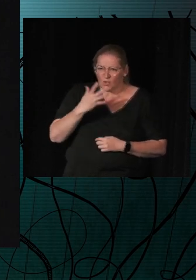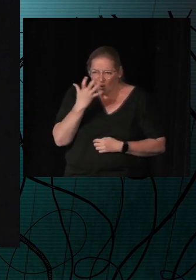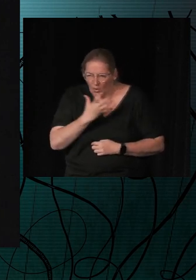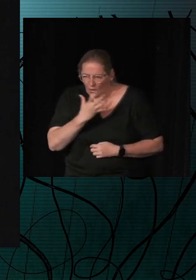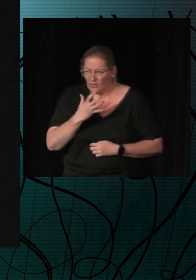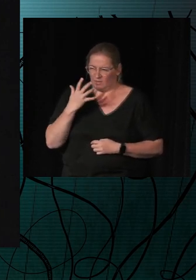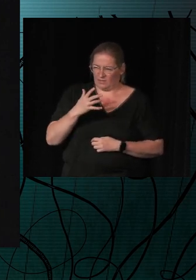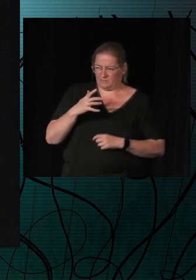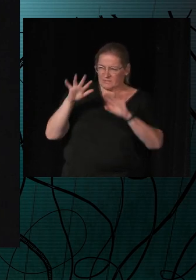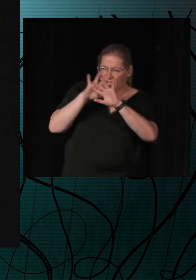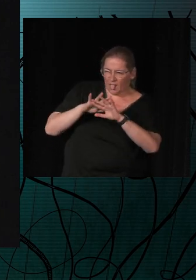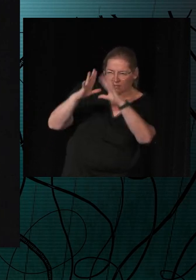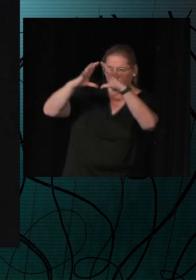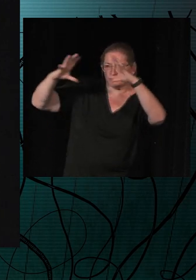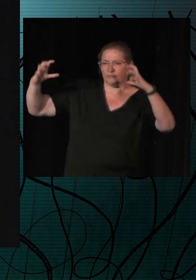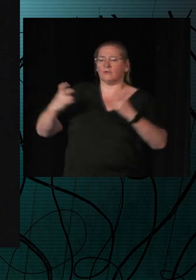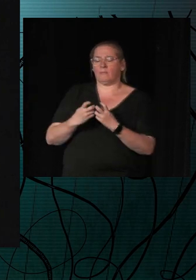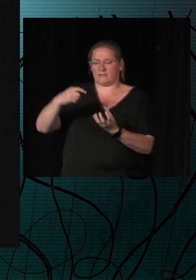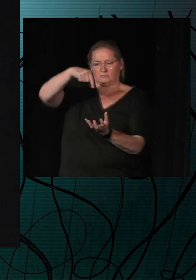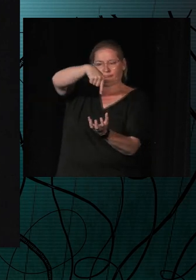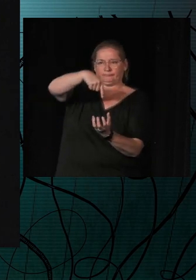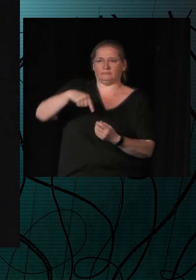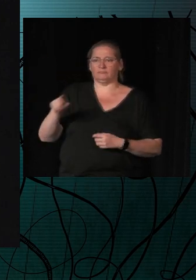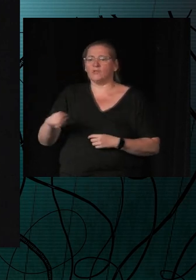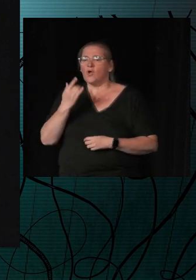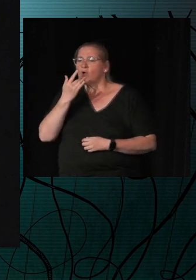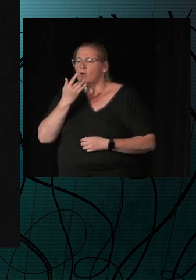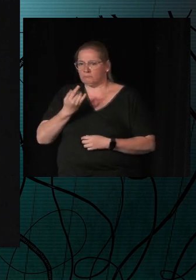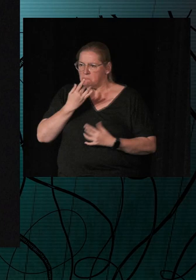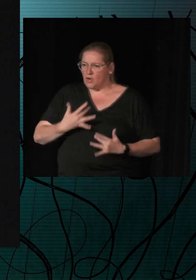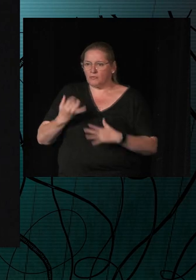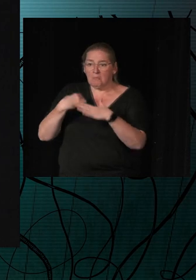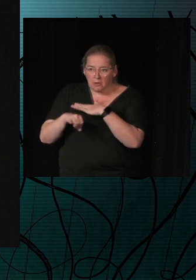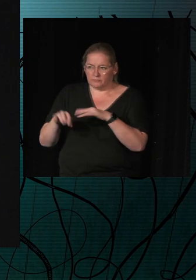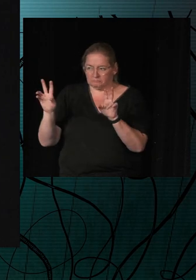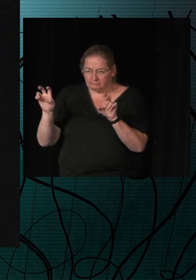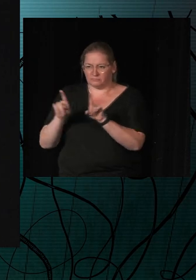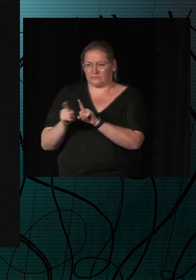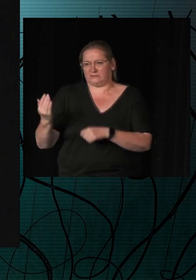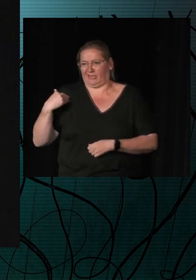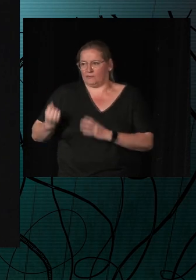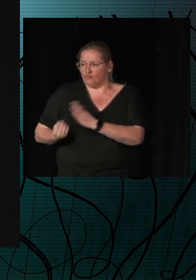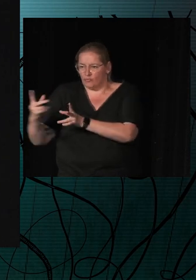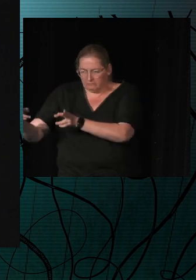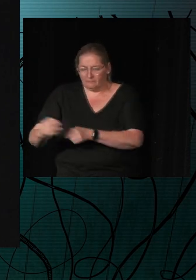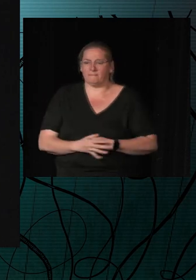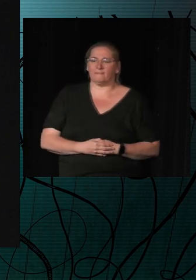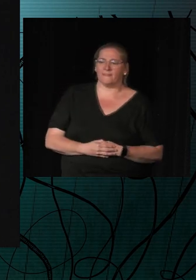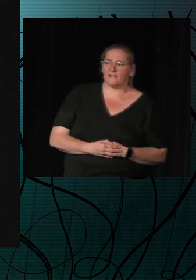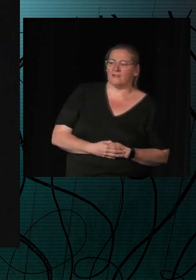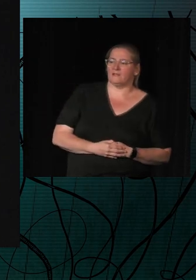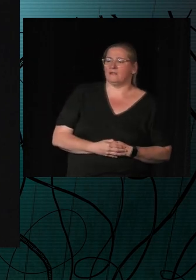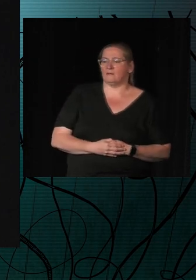qui est très exploité dans dans les Souls dans bloodborn en particulier mais aussi dans le Lener récemment et tous ces éléments là en fait sont sont